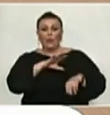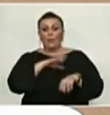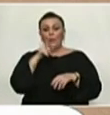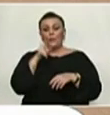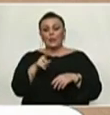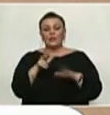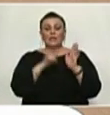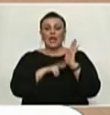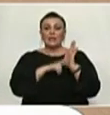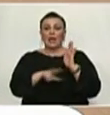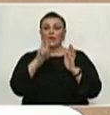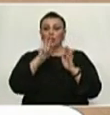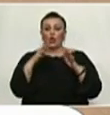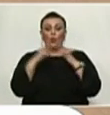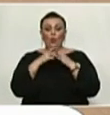1082 müharibə əlinə də